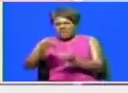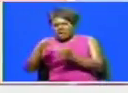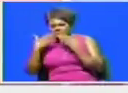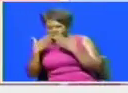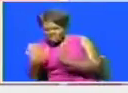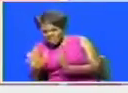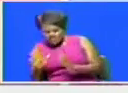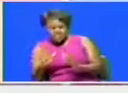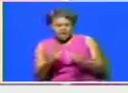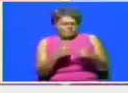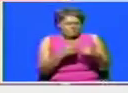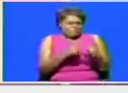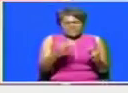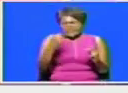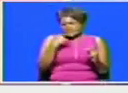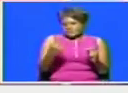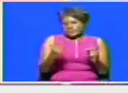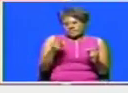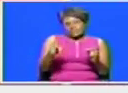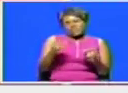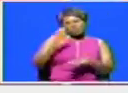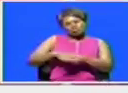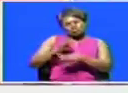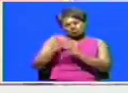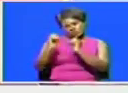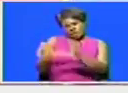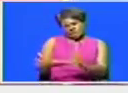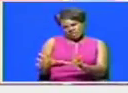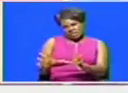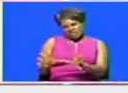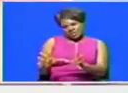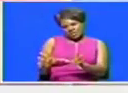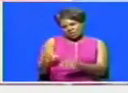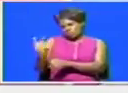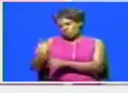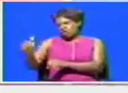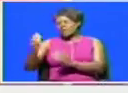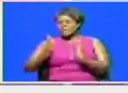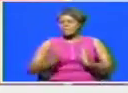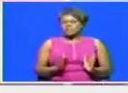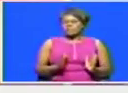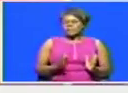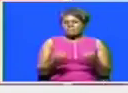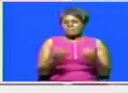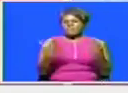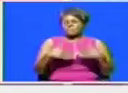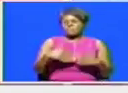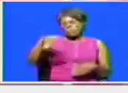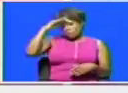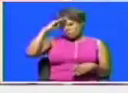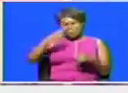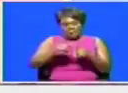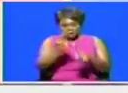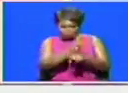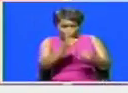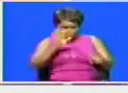mambo mengine. Lakini pia watu wengine wanasema hiyo si mzuri, manake kama haupo atafuta mwenzake. Manake watu wengine huwa ni walevi lakini watafuti